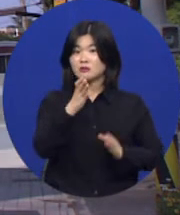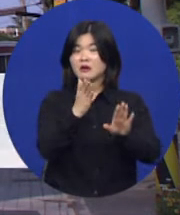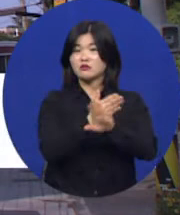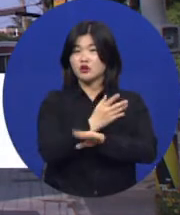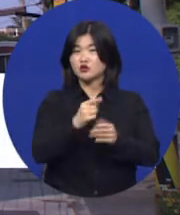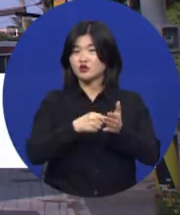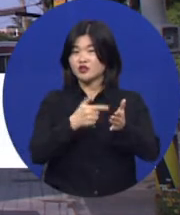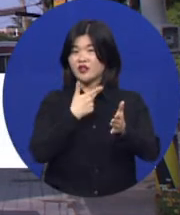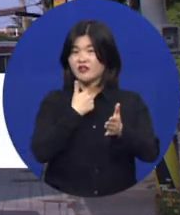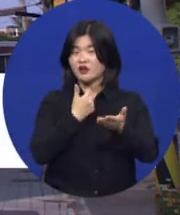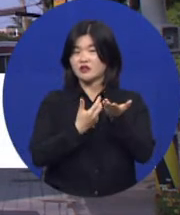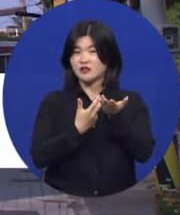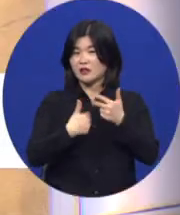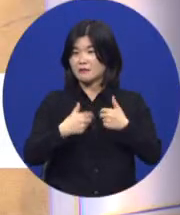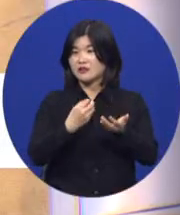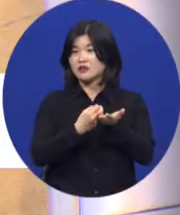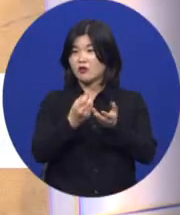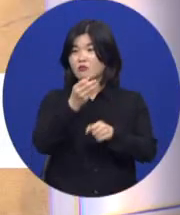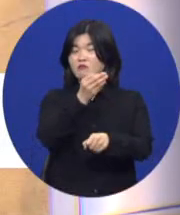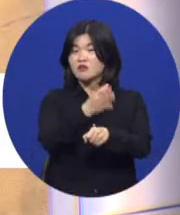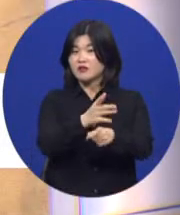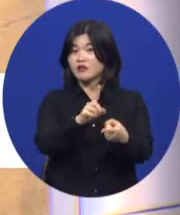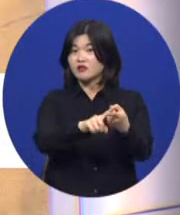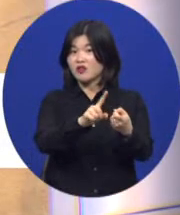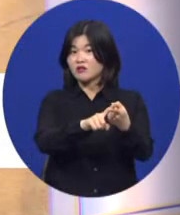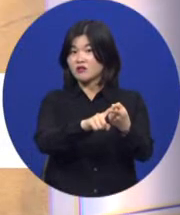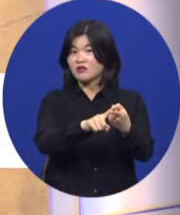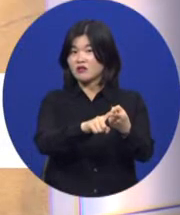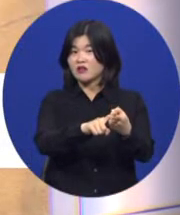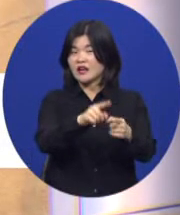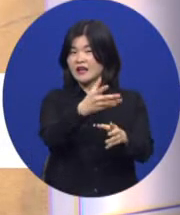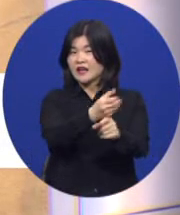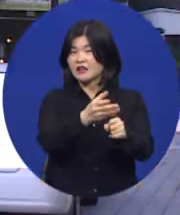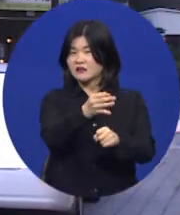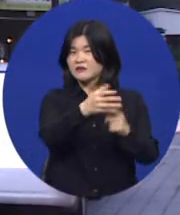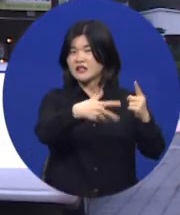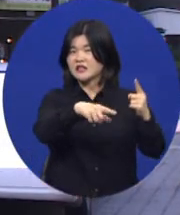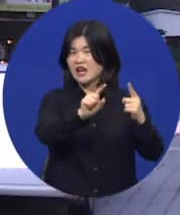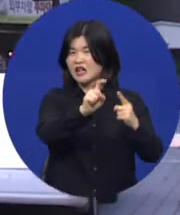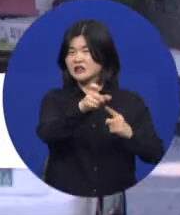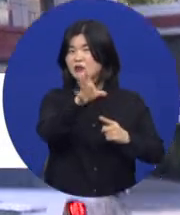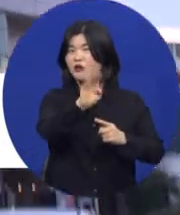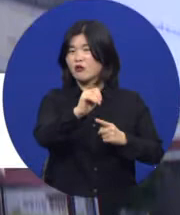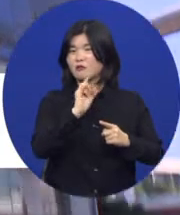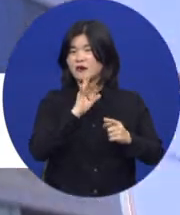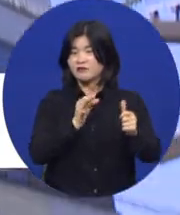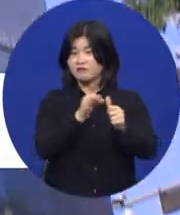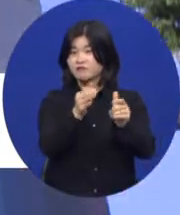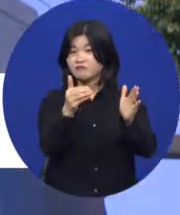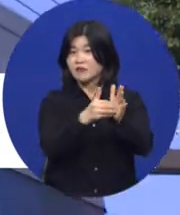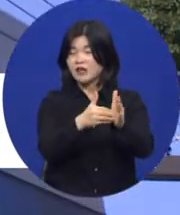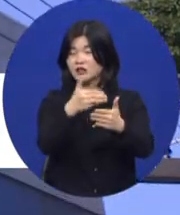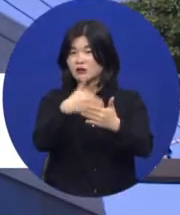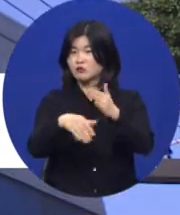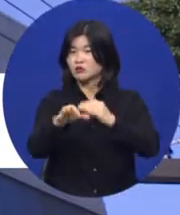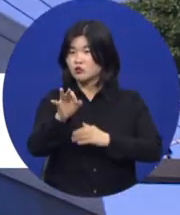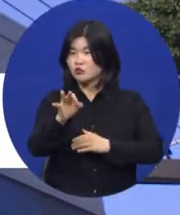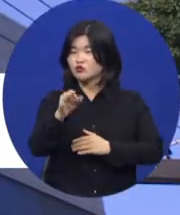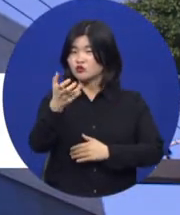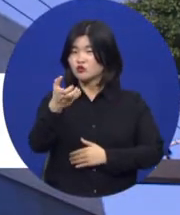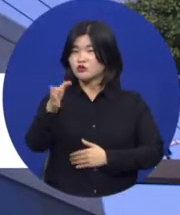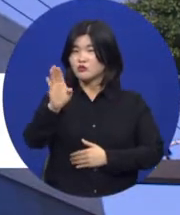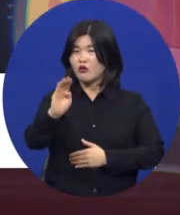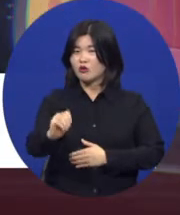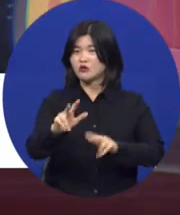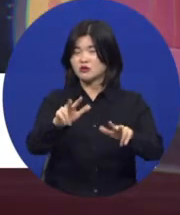2018년부터 추진된 재미섬 건물 매입은 계약금 성격의 1차 중도금 10억 원만 지급됐고 중도금과 잔금